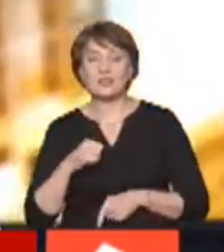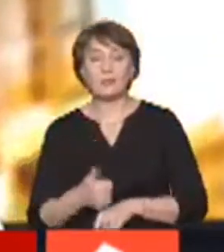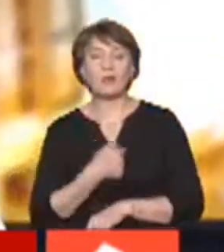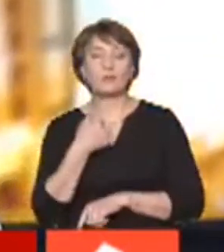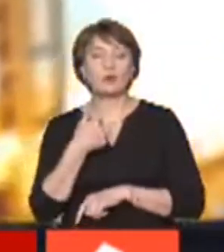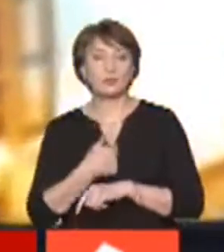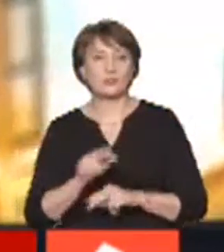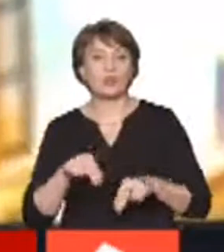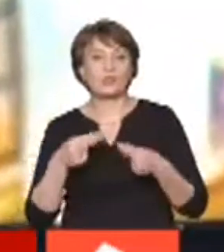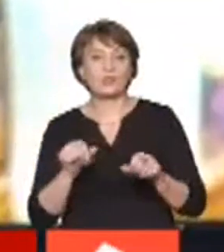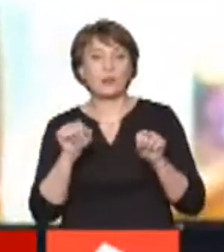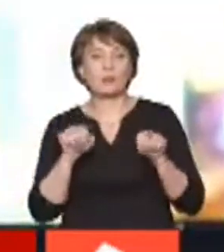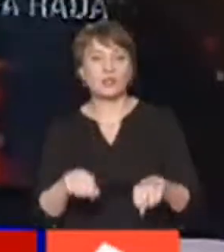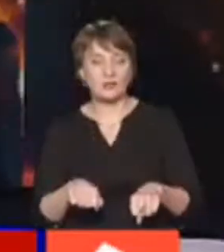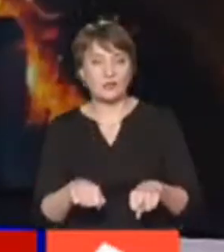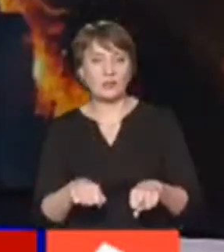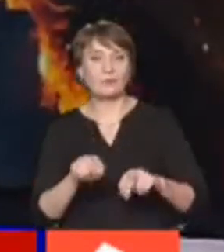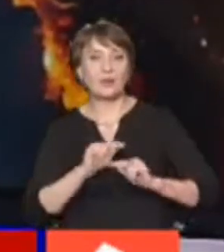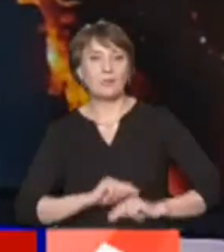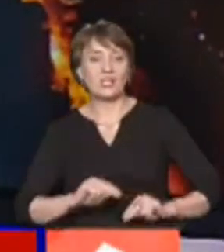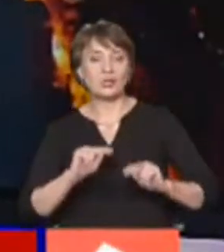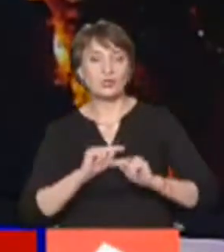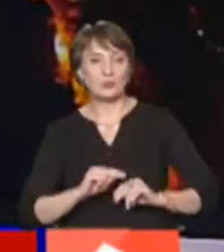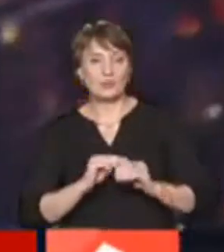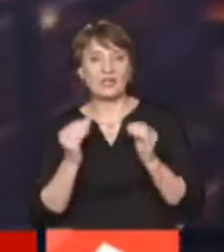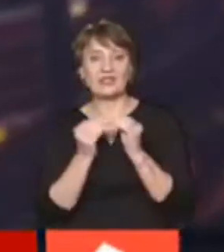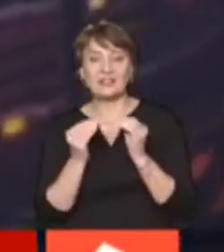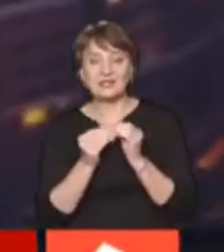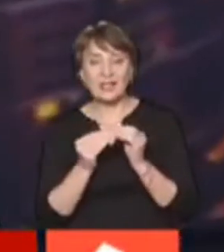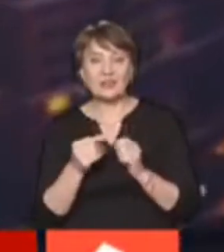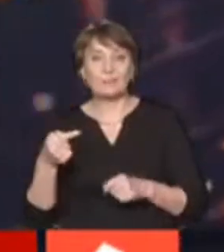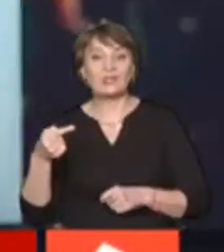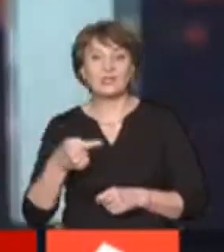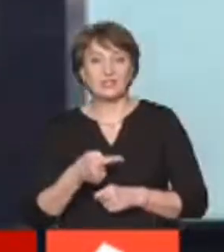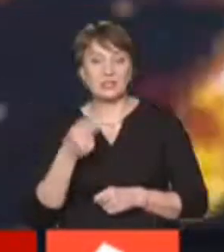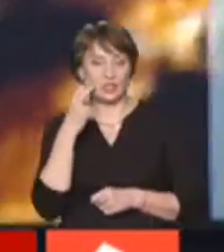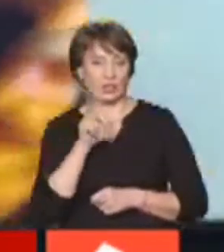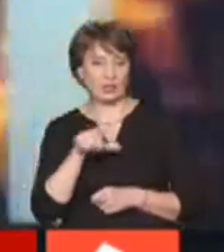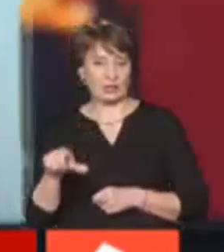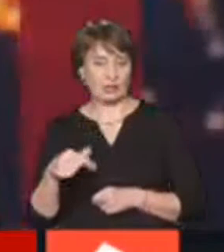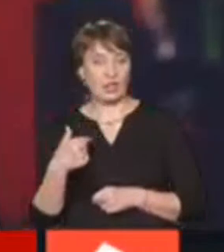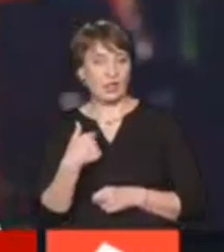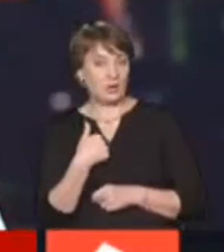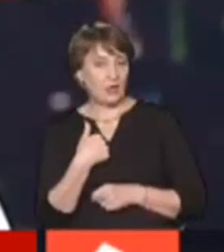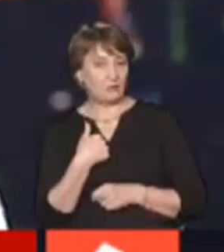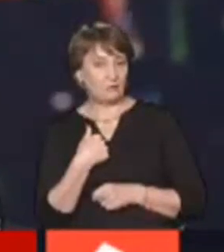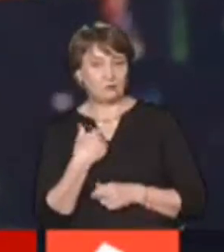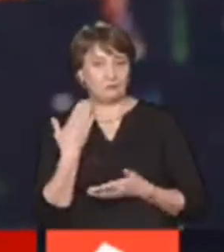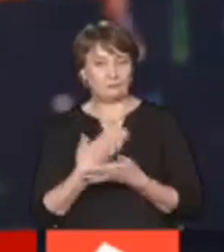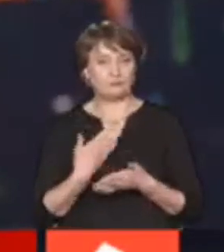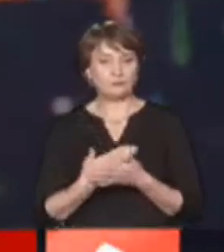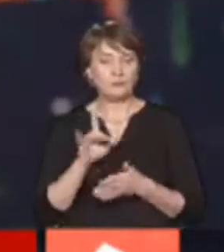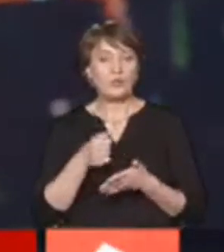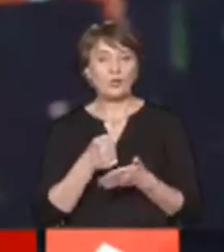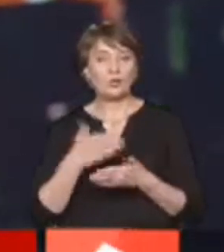який надає можливість, дає можливість працювати десяткам тисяч киян. Я все ж таки схильний до того, що